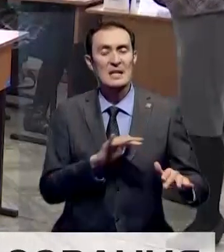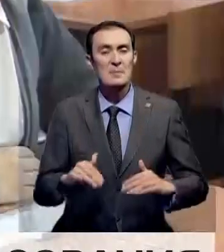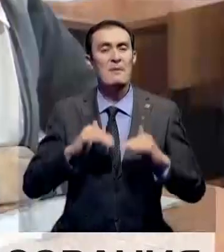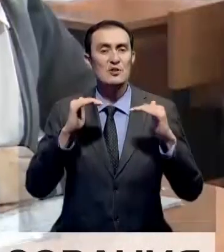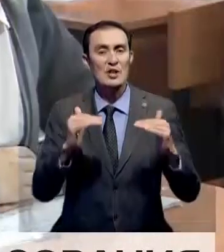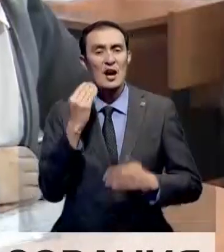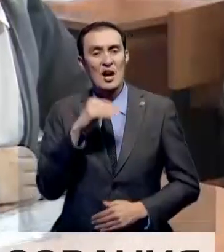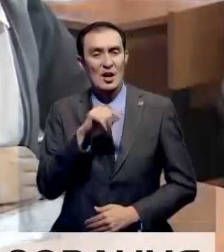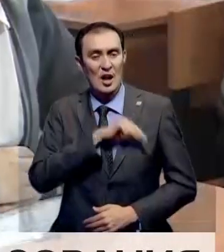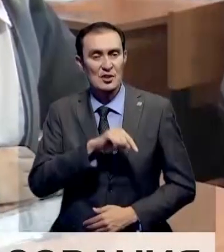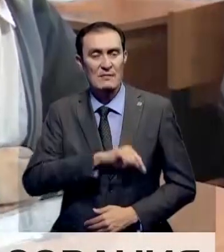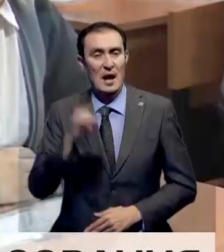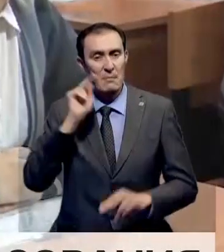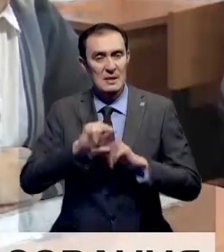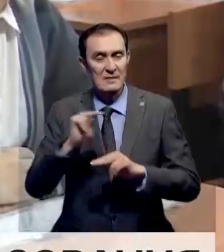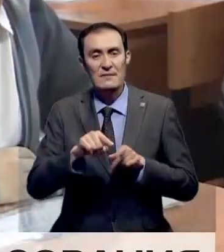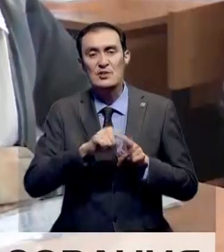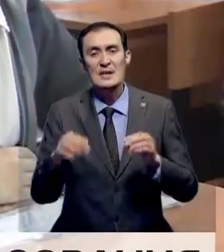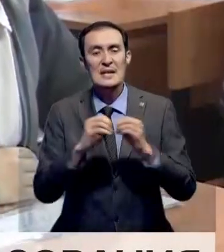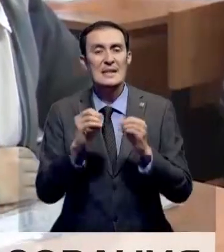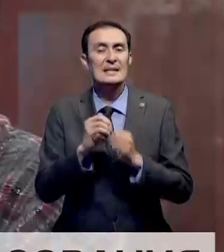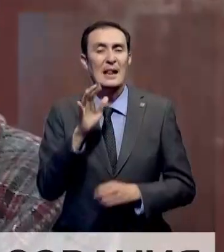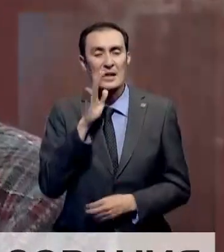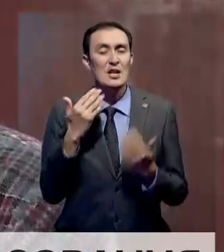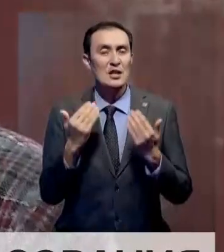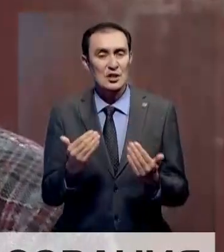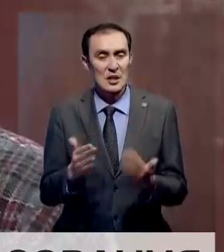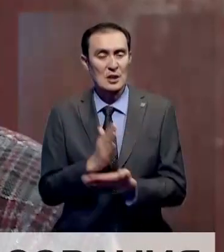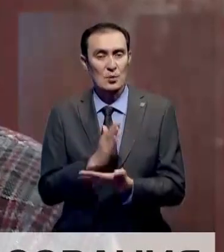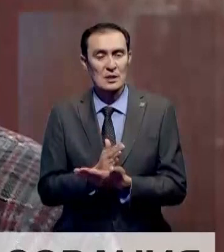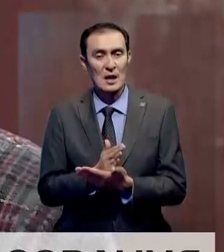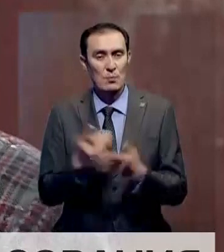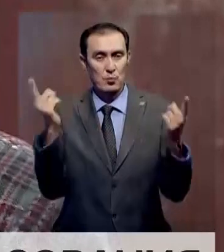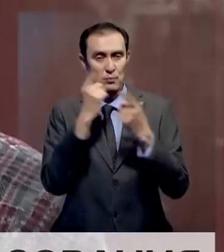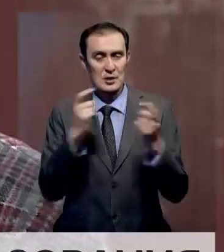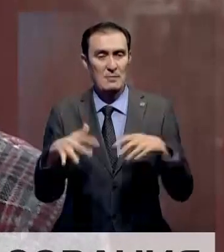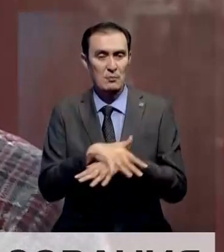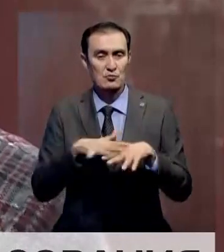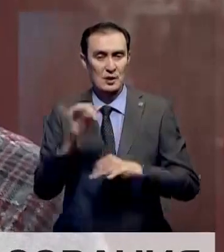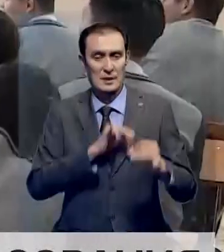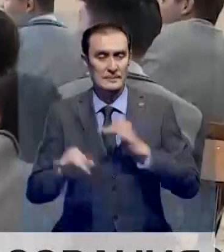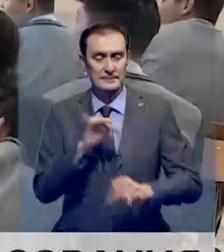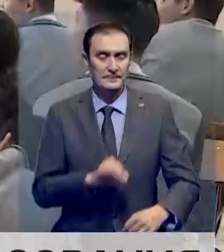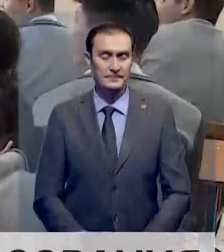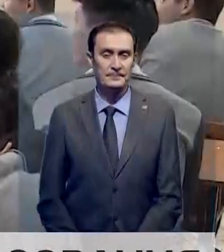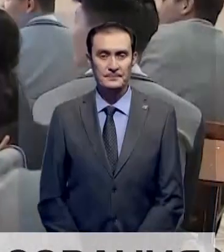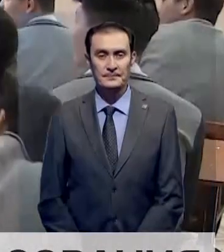повышения качества образования на ближайшие 10 лет сейчас он находится на публичном обсуждении